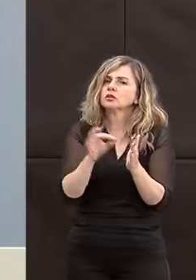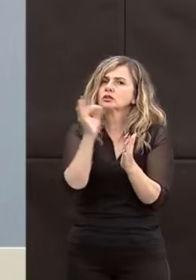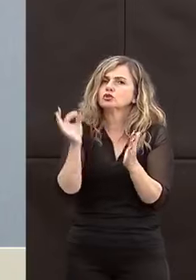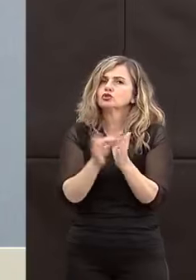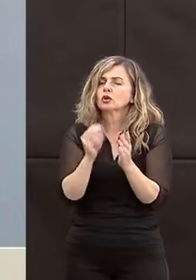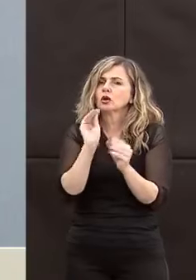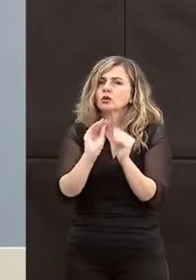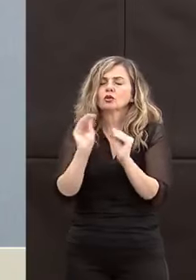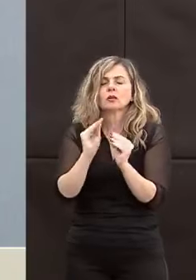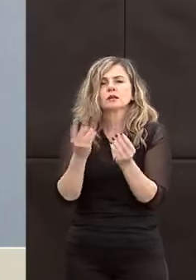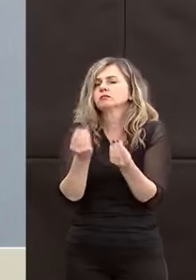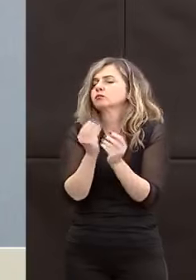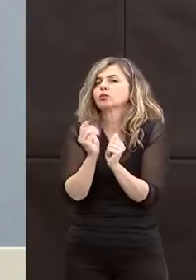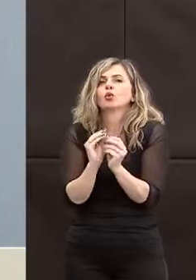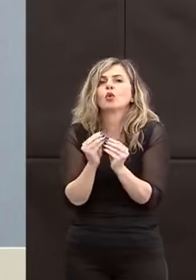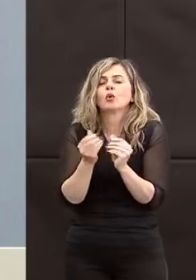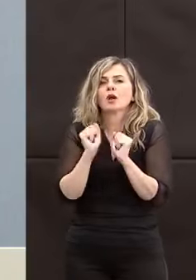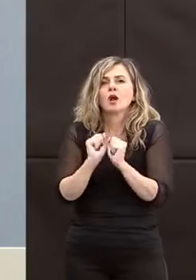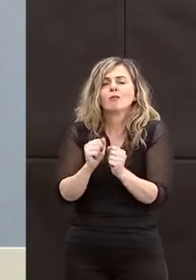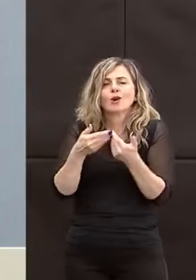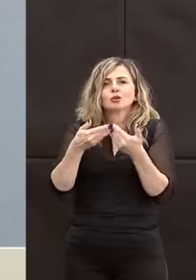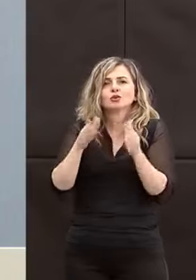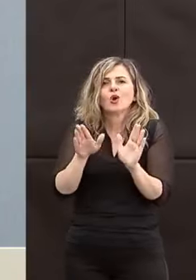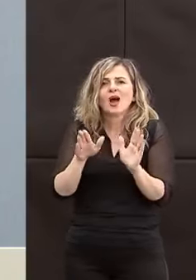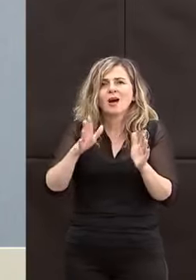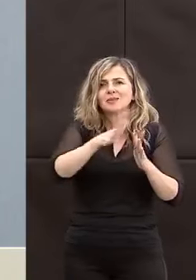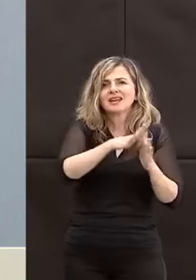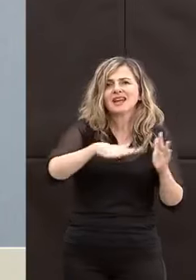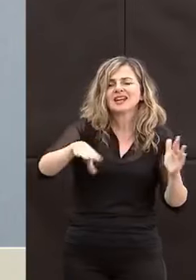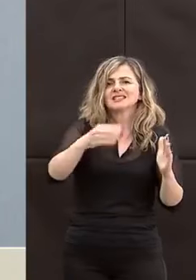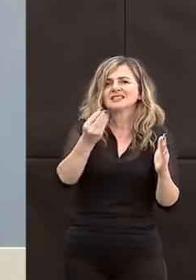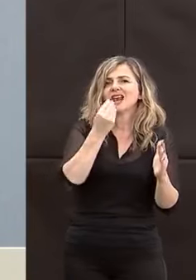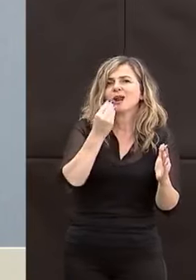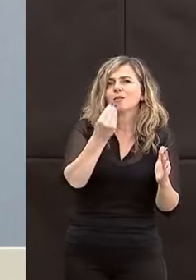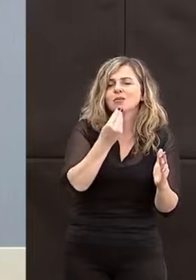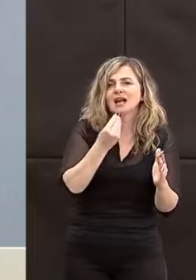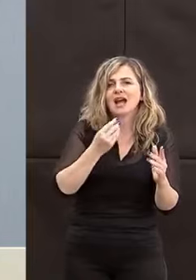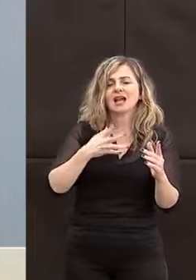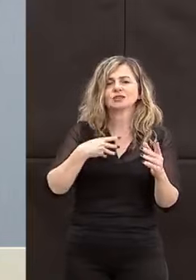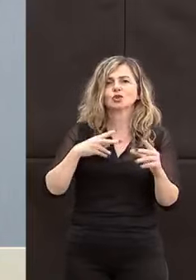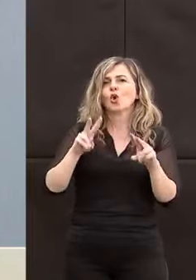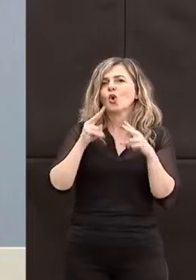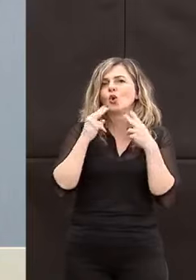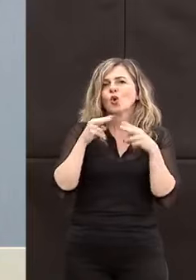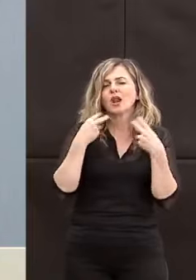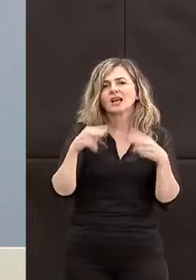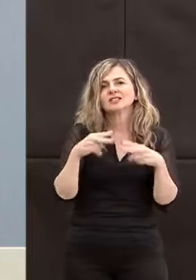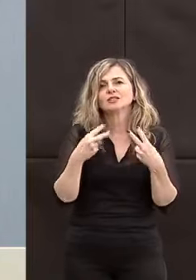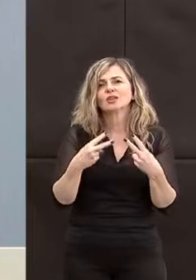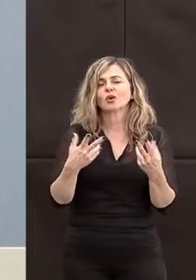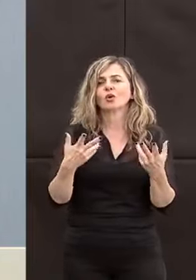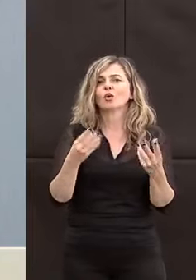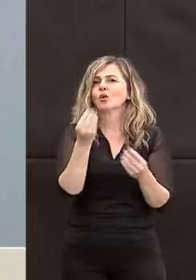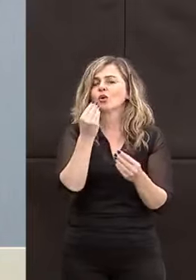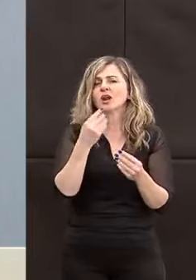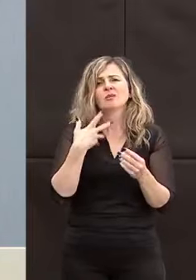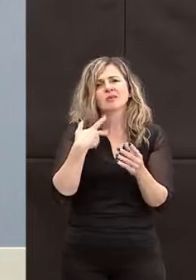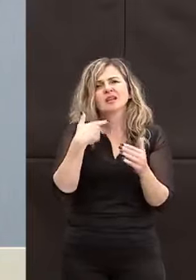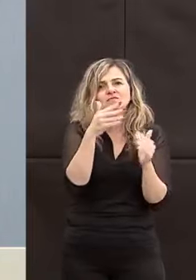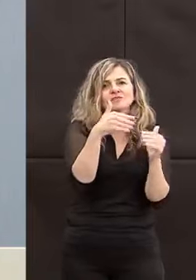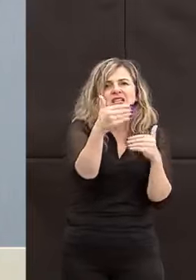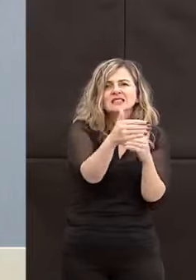faremo ad aprire la sala da pranzo come faremo ad aprire la sala colazione perché magari hanno delle sale più